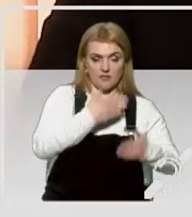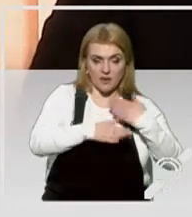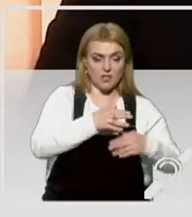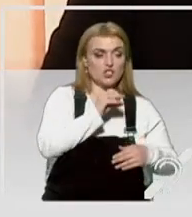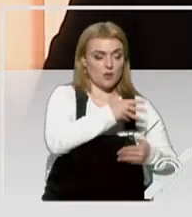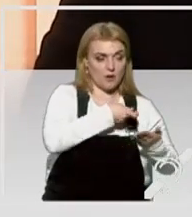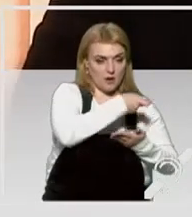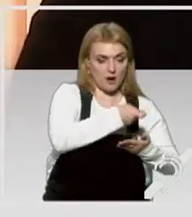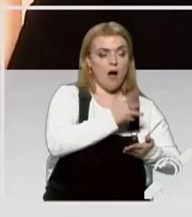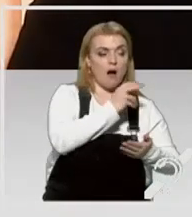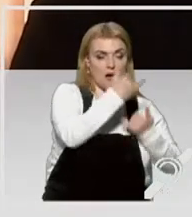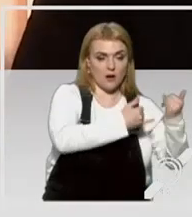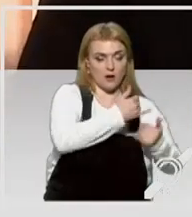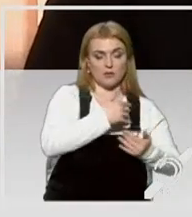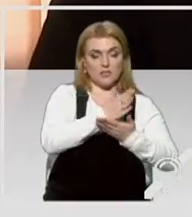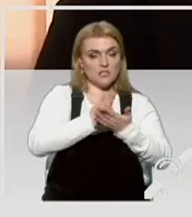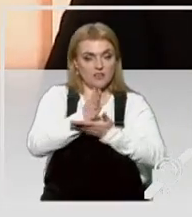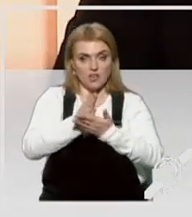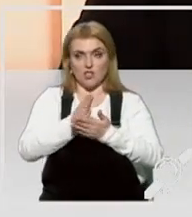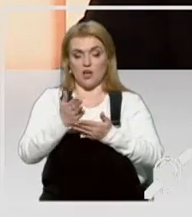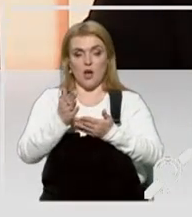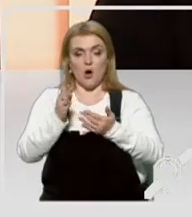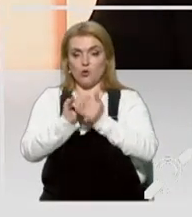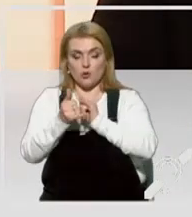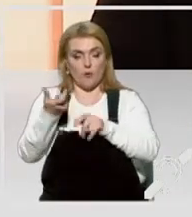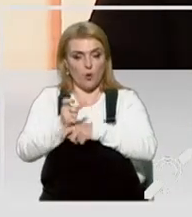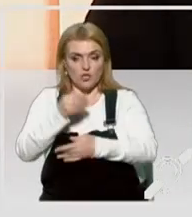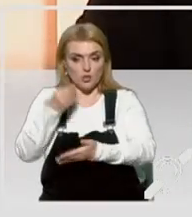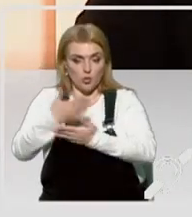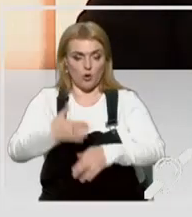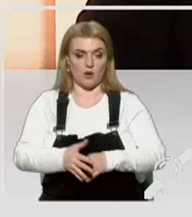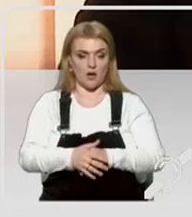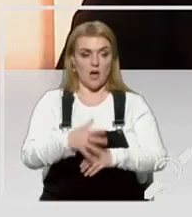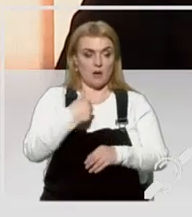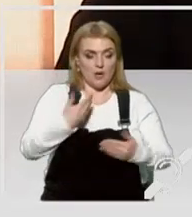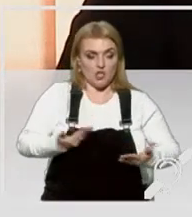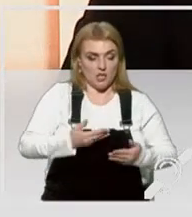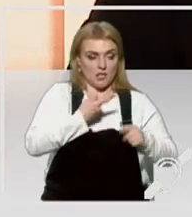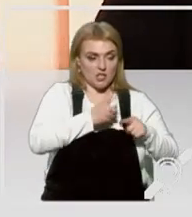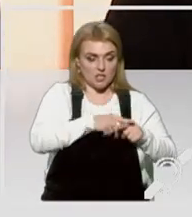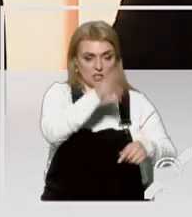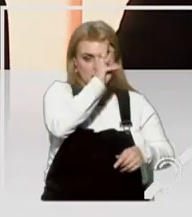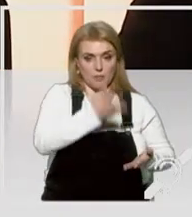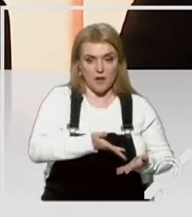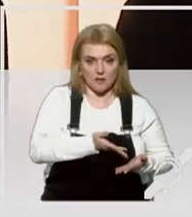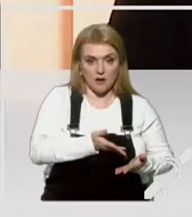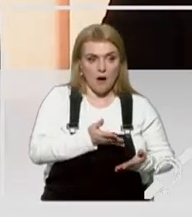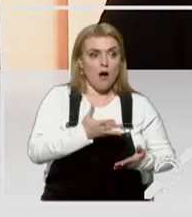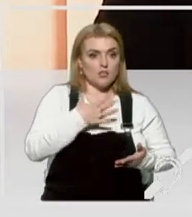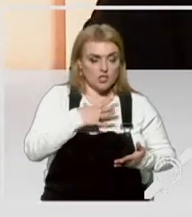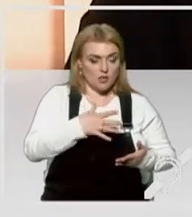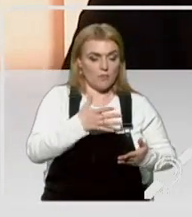копии ку шини грижи, сервичили комунали, ной сентем ку нумай пи салариле есте каре сент. Cum adică să ne